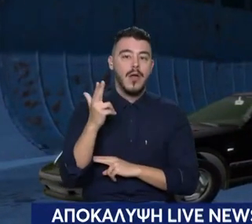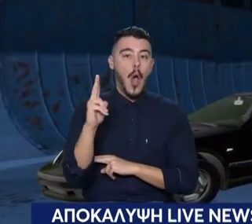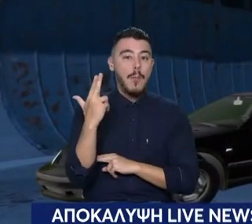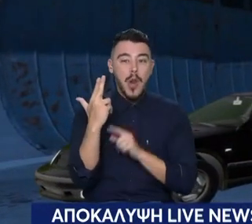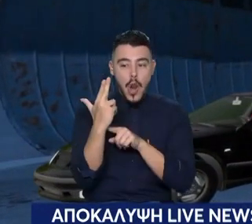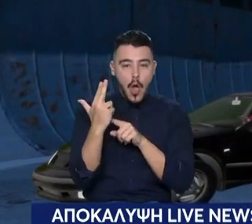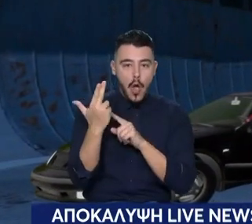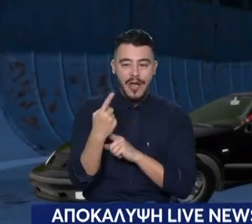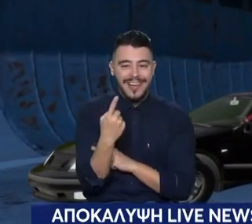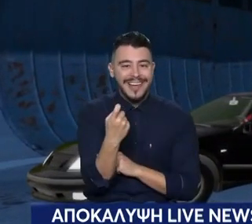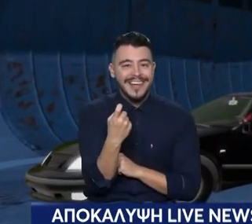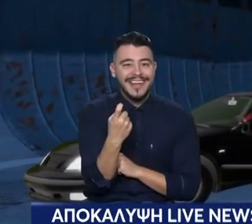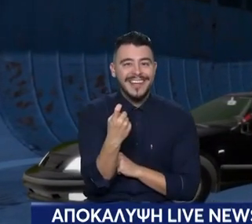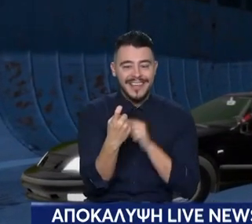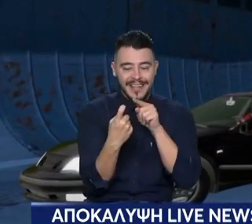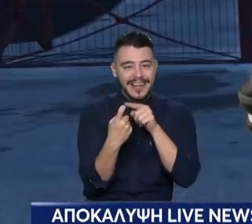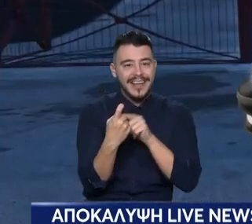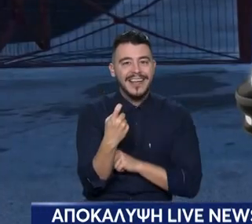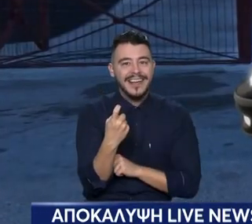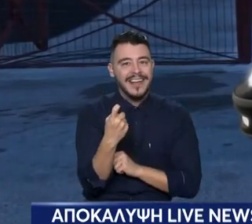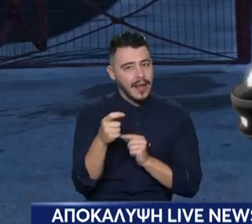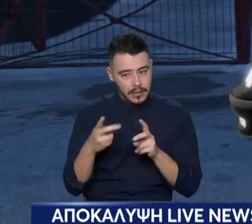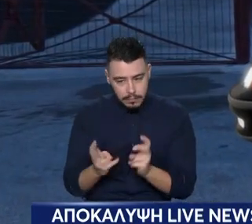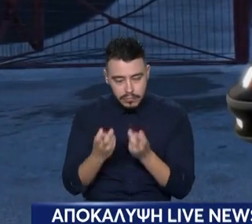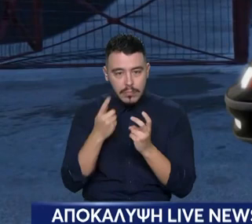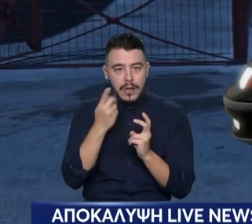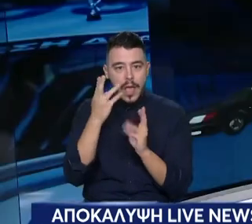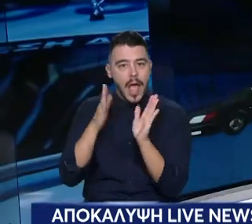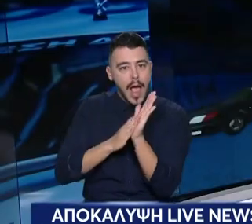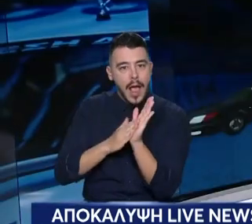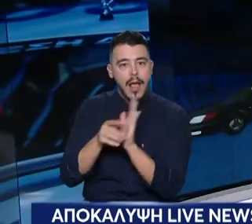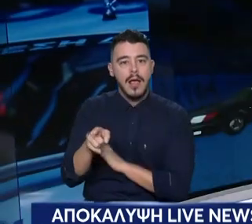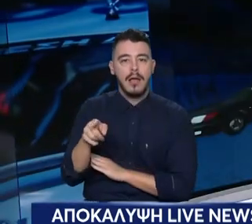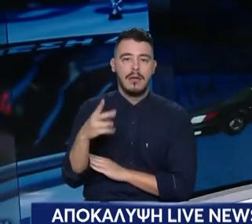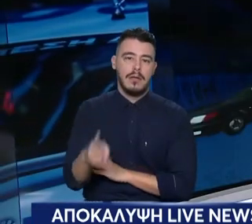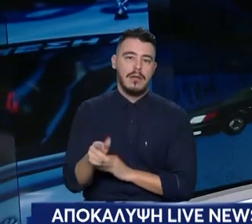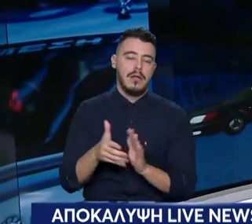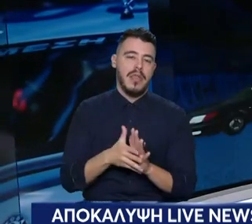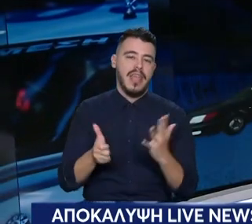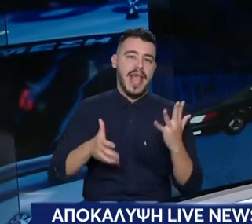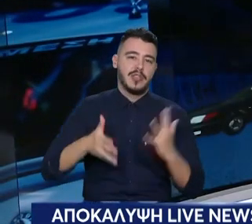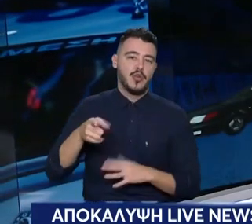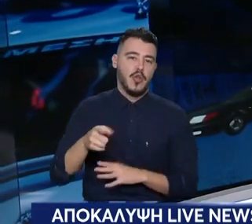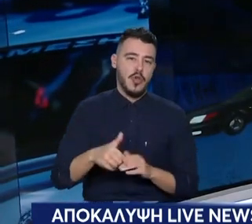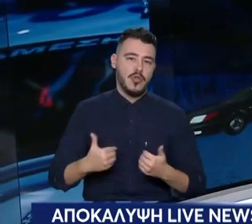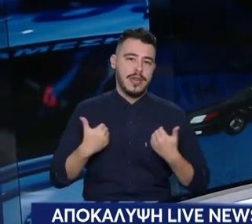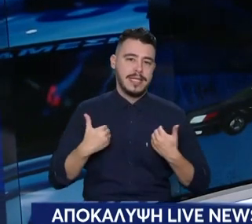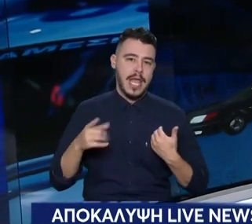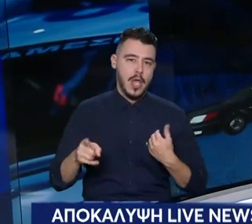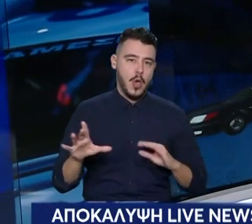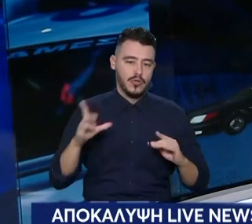του όπλου, σύμφωνα με τις πληροφορίες που έχουμε για το πόρισμα από την έκθεση που συντάχθηκε από